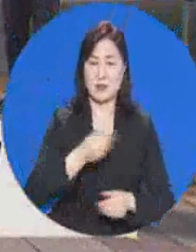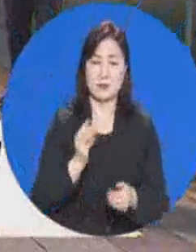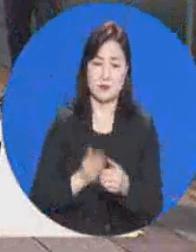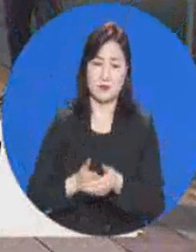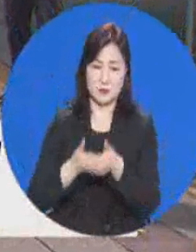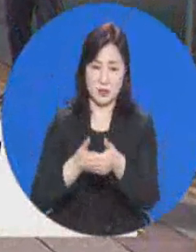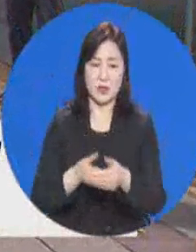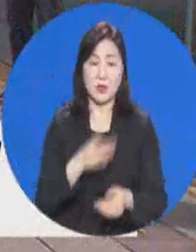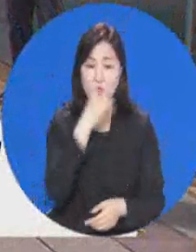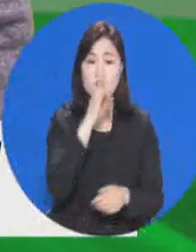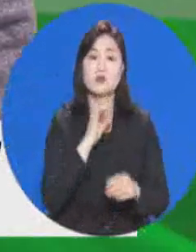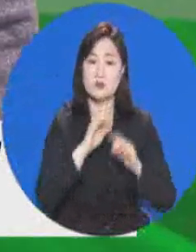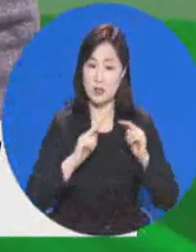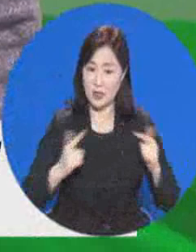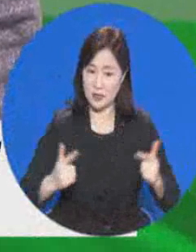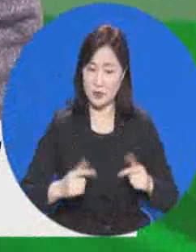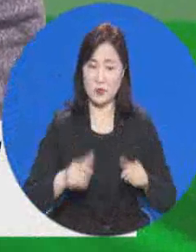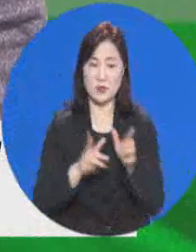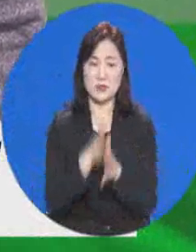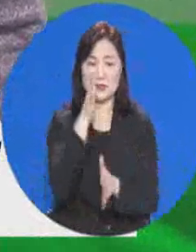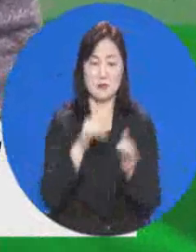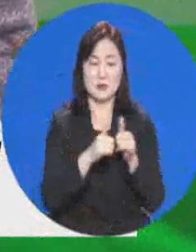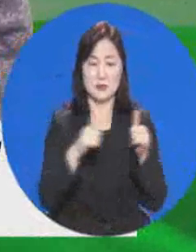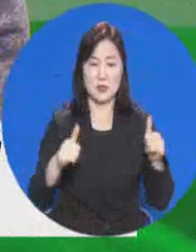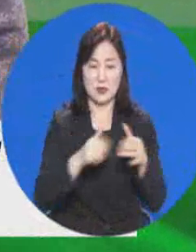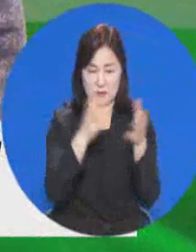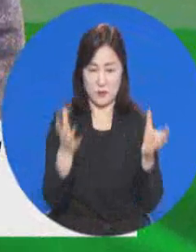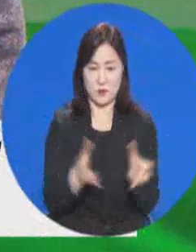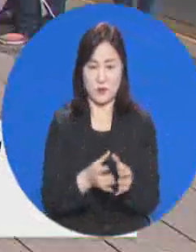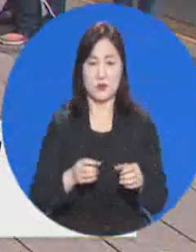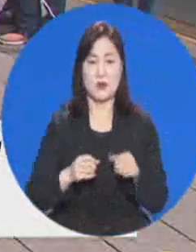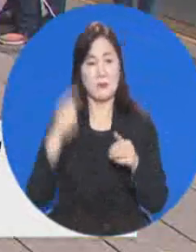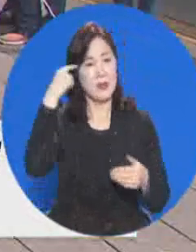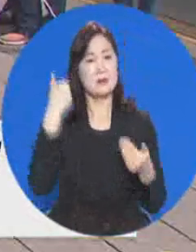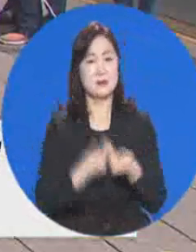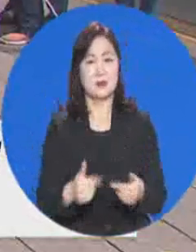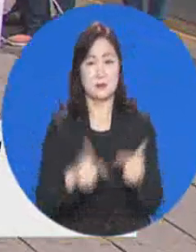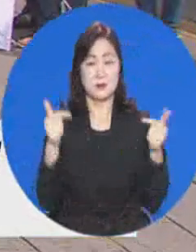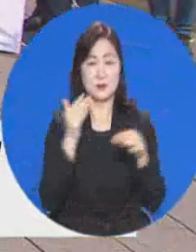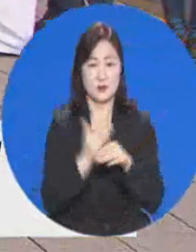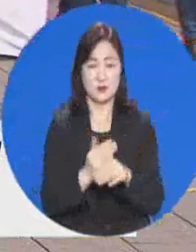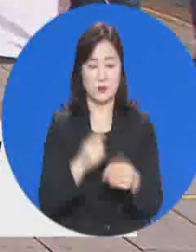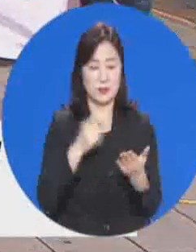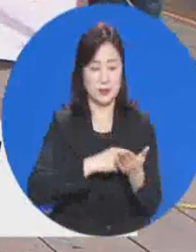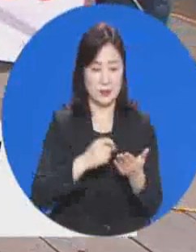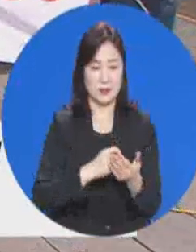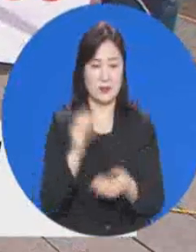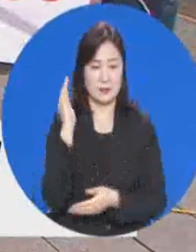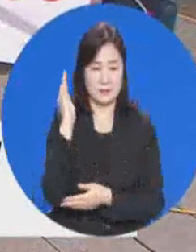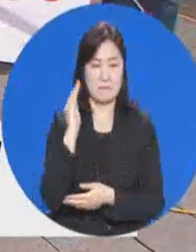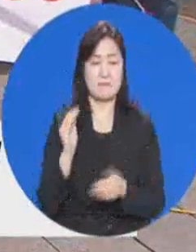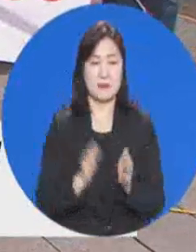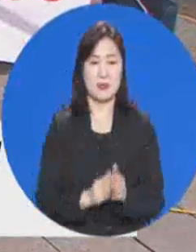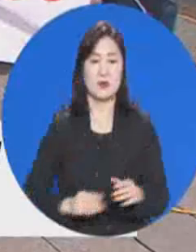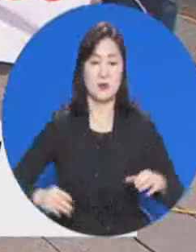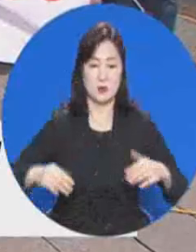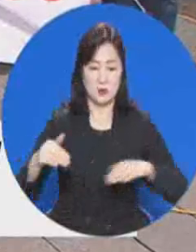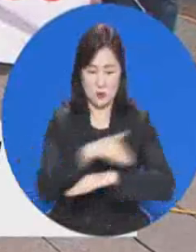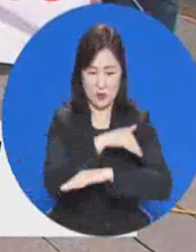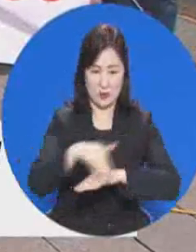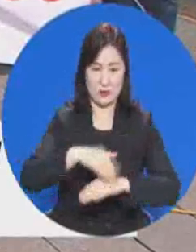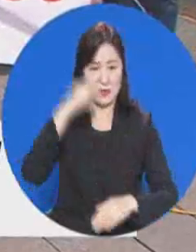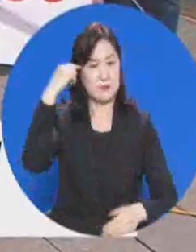확산되고 있습니다 순천 지 약 50여개의 시민 사회 주민 단체가 기자회견을 갖고 도심 통과를 반대하는 목소리를